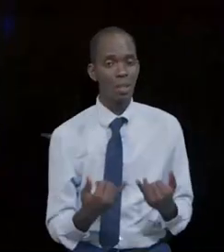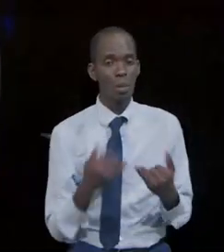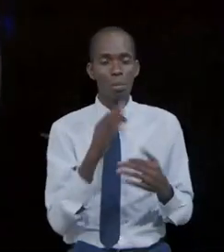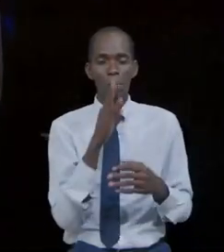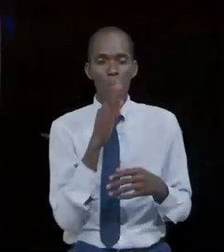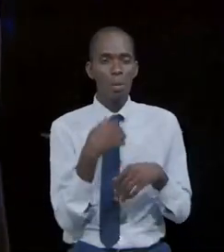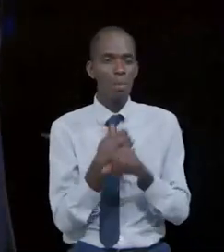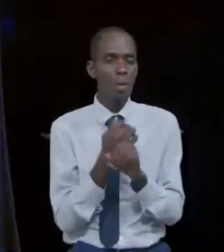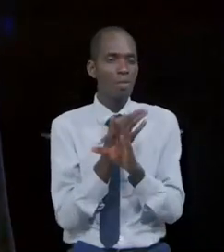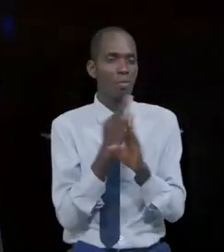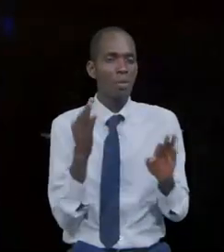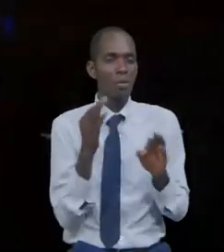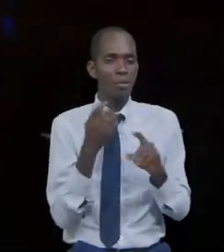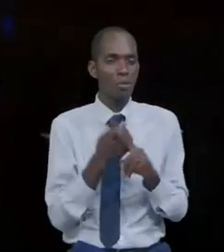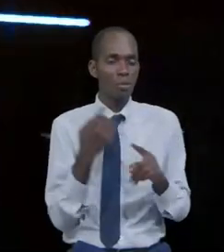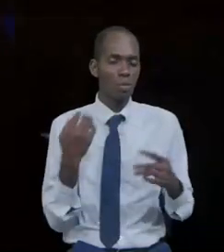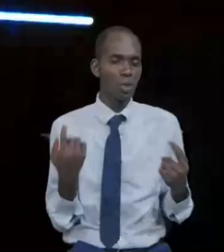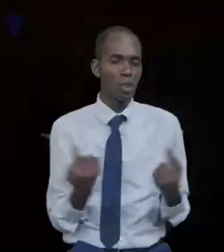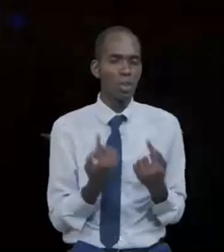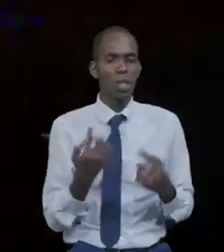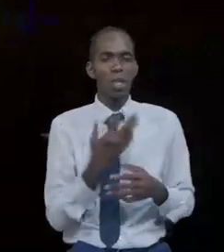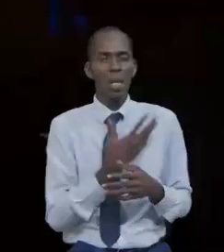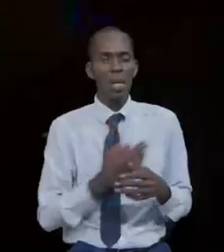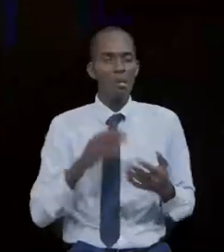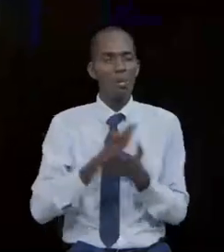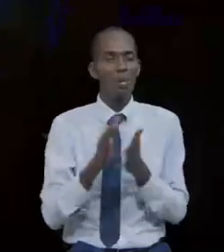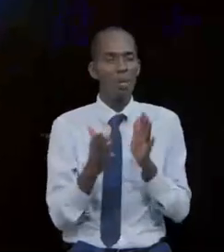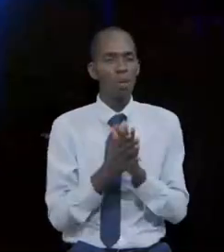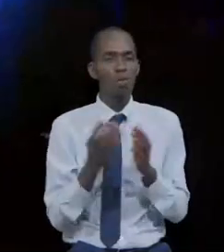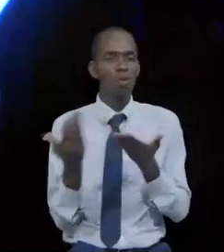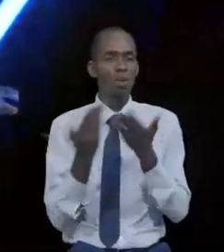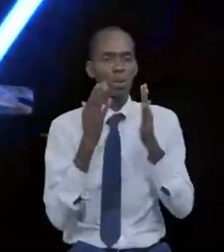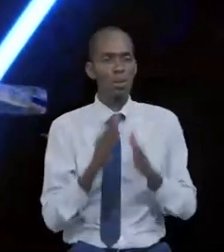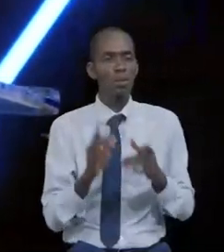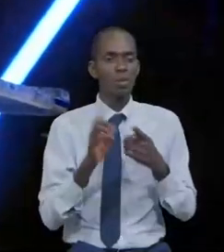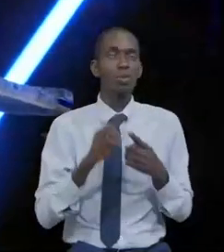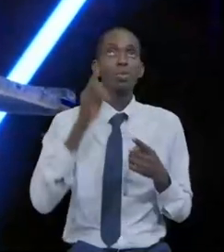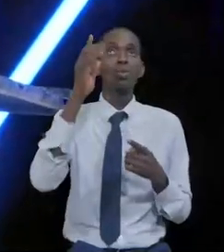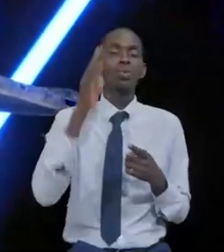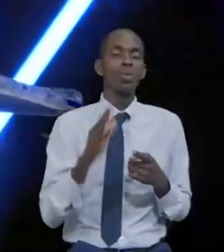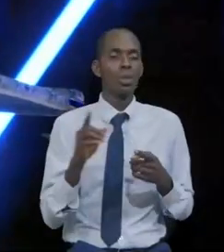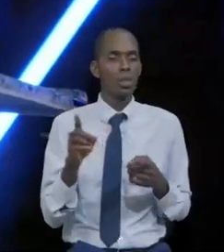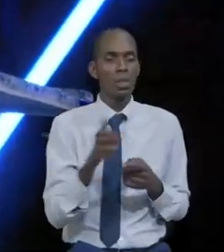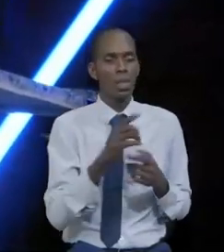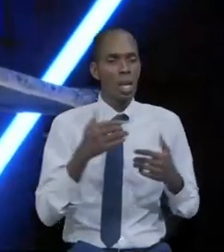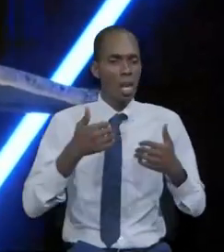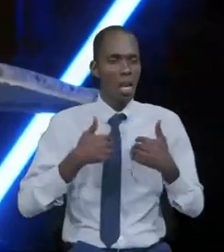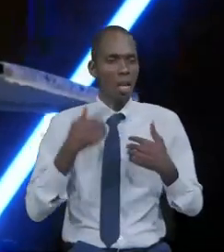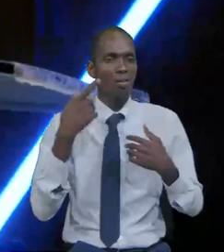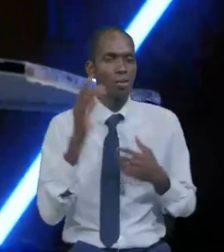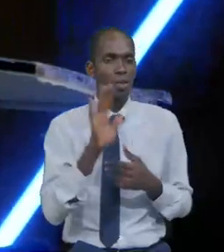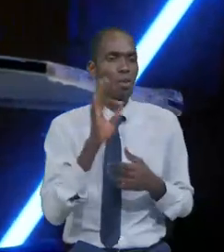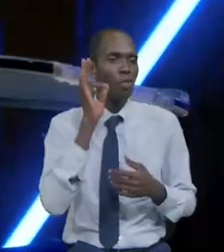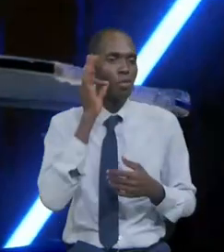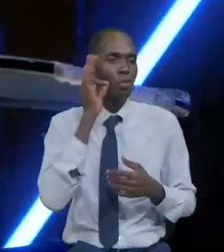étant affranchi du péché et devenu esclave de Dieu, vous avez pour fruit la sainteté